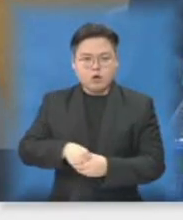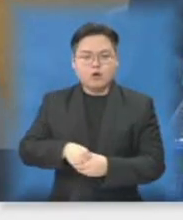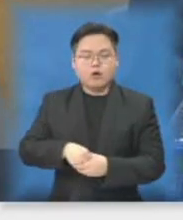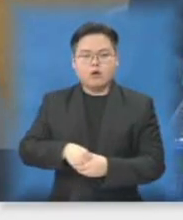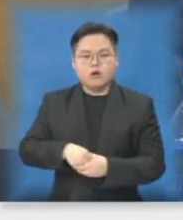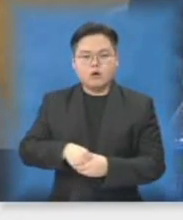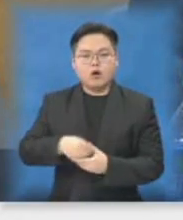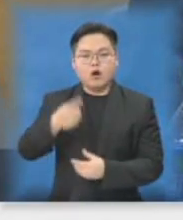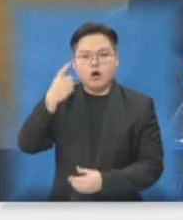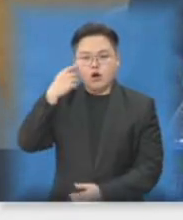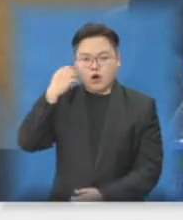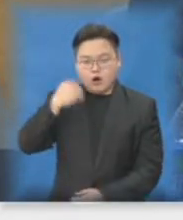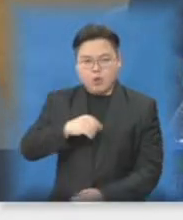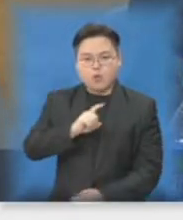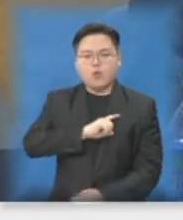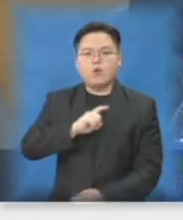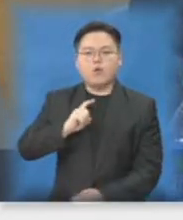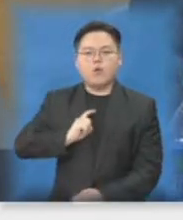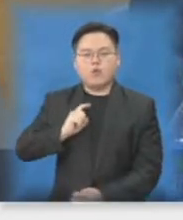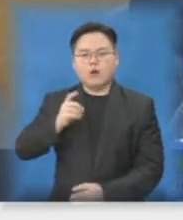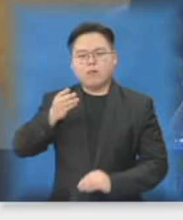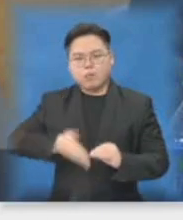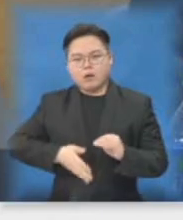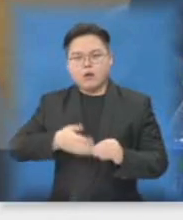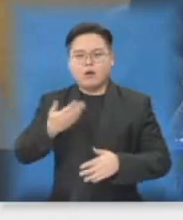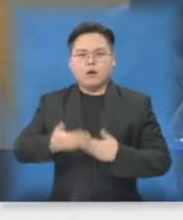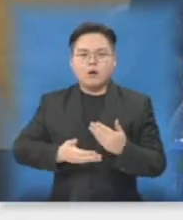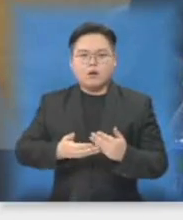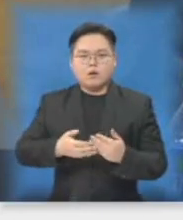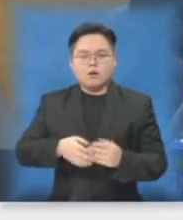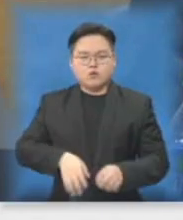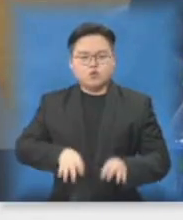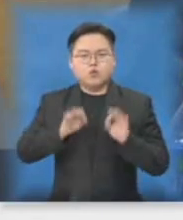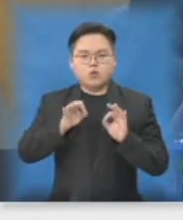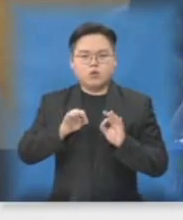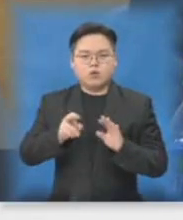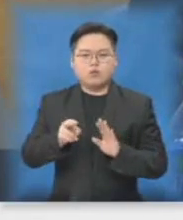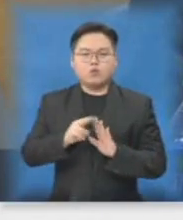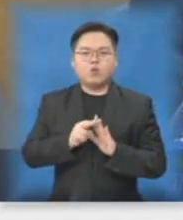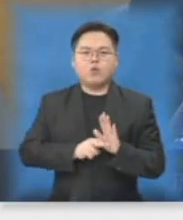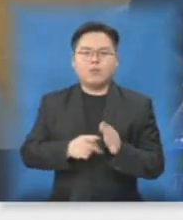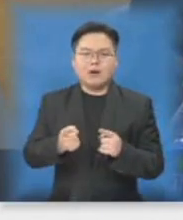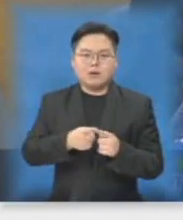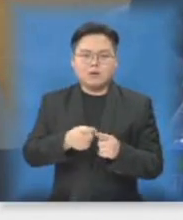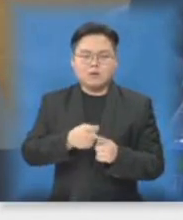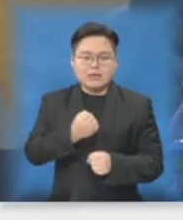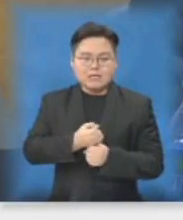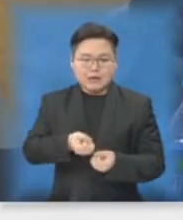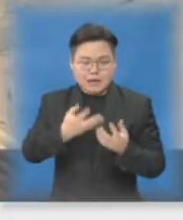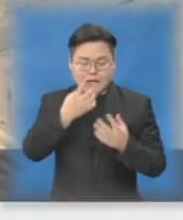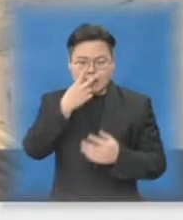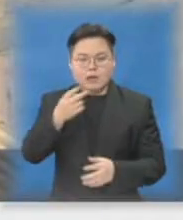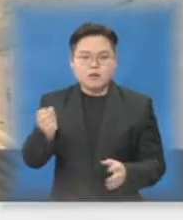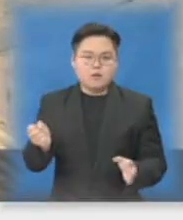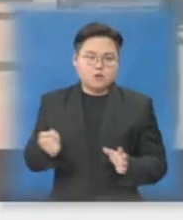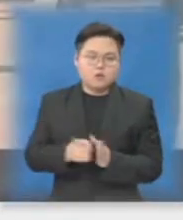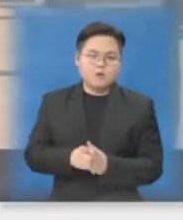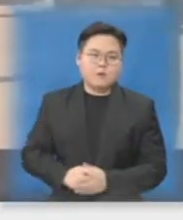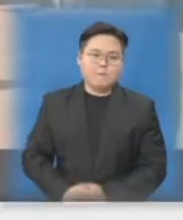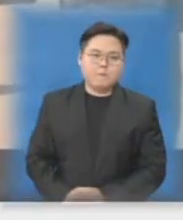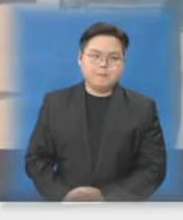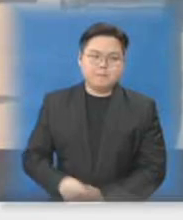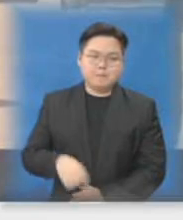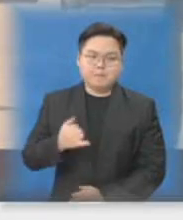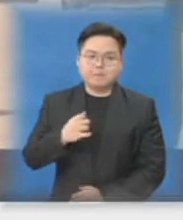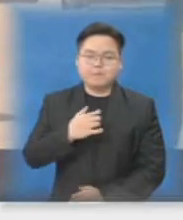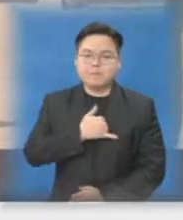хувийн таксиг одоо бас ингэ цэгсэж өгөө гэж явж байгааг бол маш одоо чухал ийм одоо зүйл байна. Нийслэлийн удирдлагын